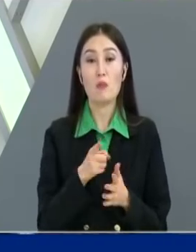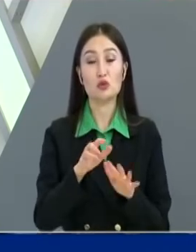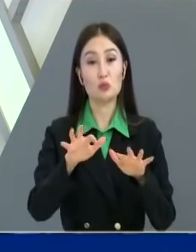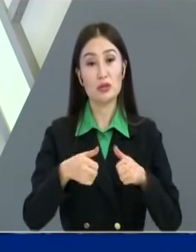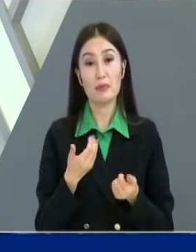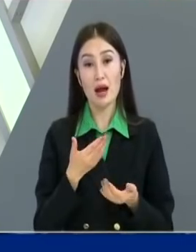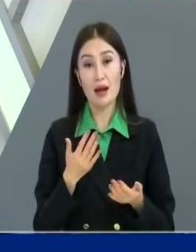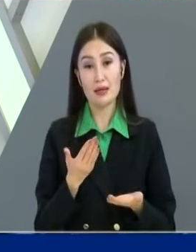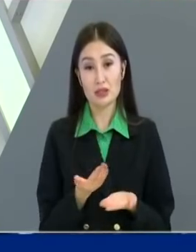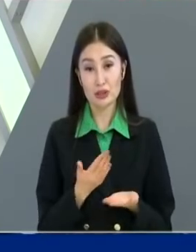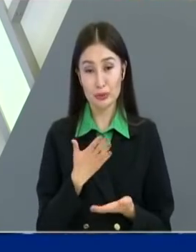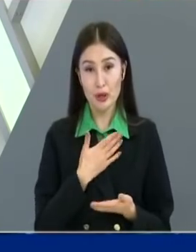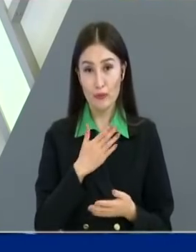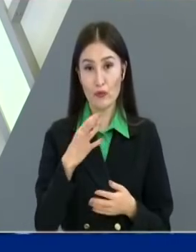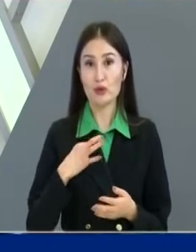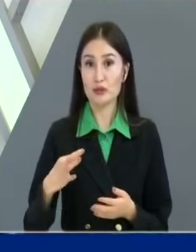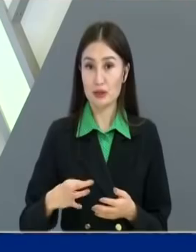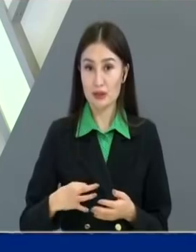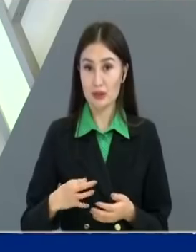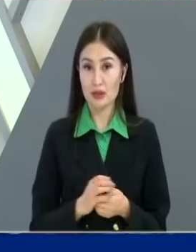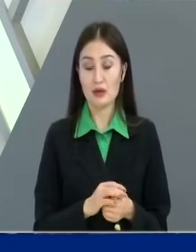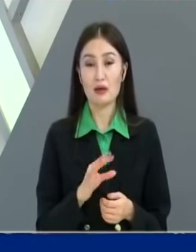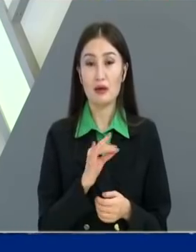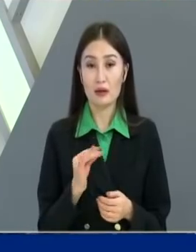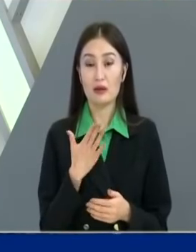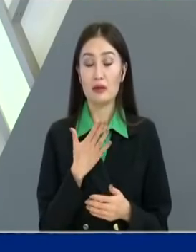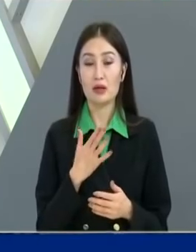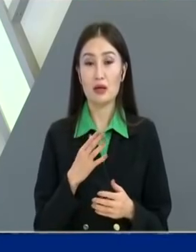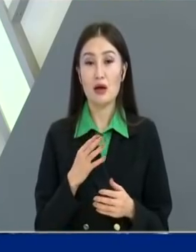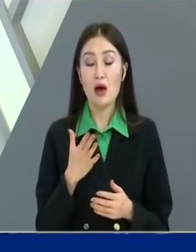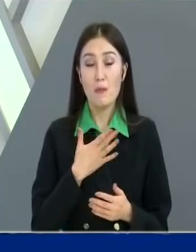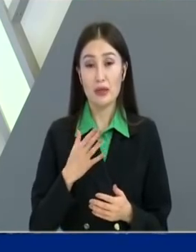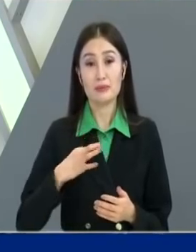жизнь моего ребенка? С моим сыном умерли и мои надежды.